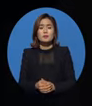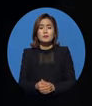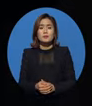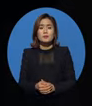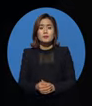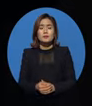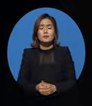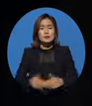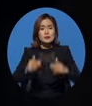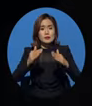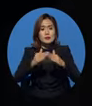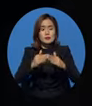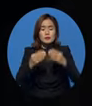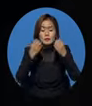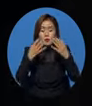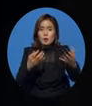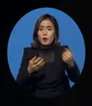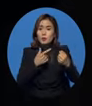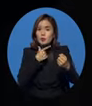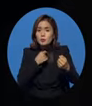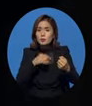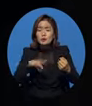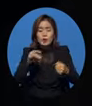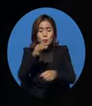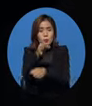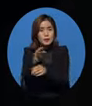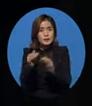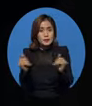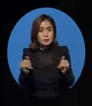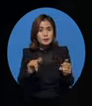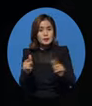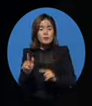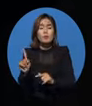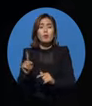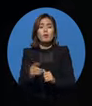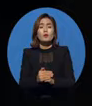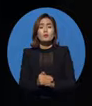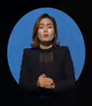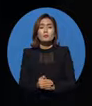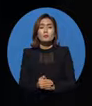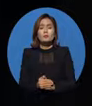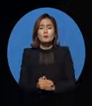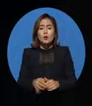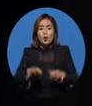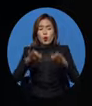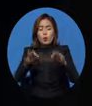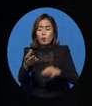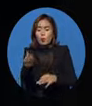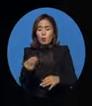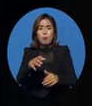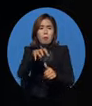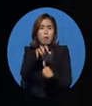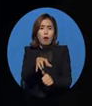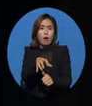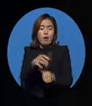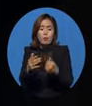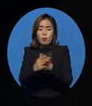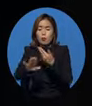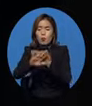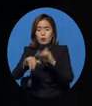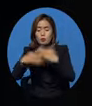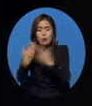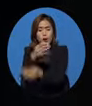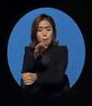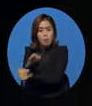어 집을 새로 갖고싶은 최초 9 입자들이 2 금융 통제가 심해 지니까 이미 다른 사람들 다